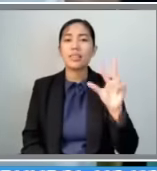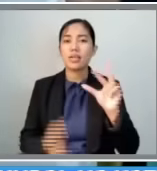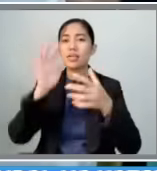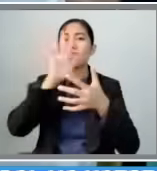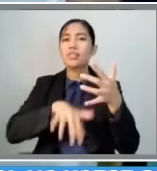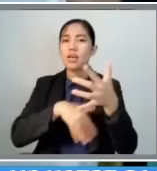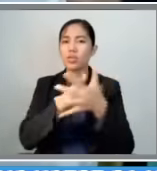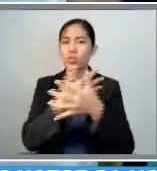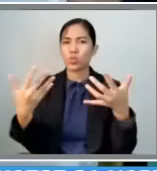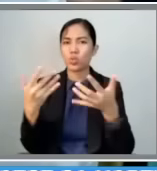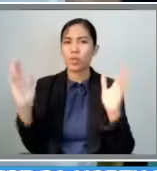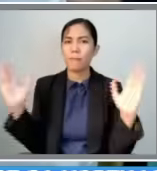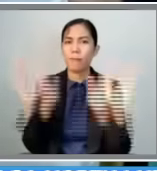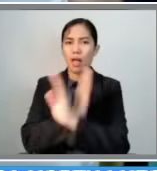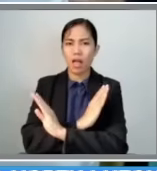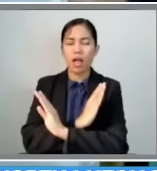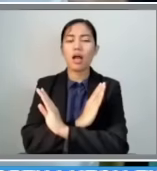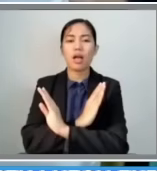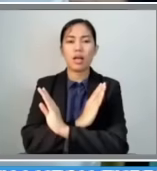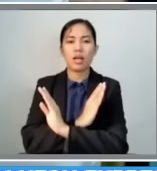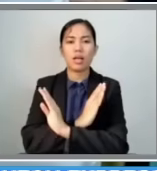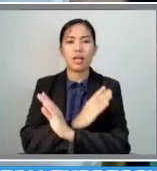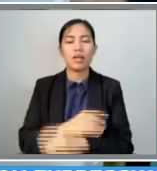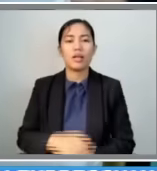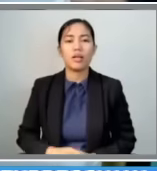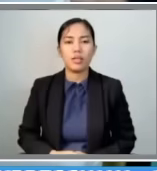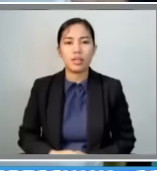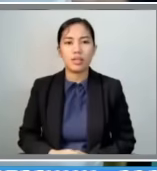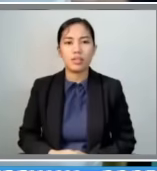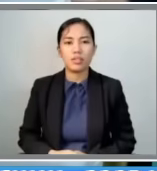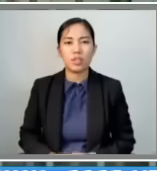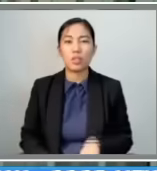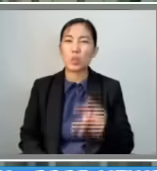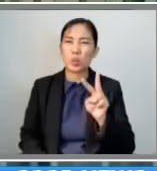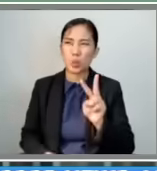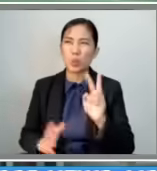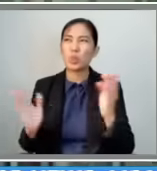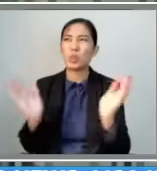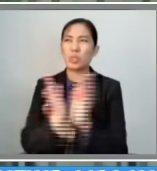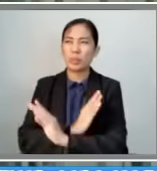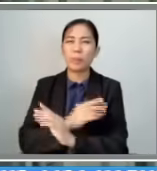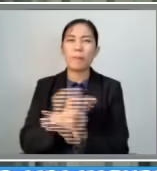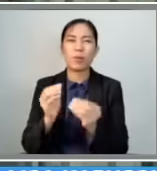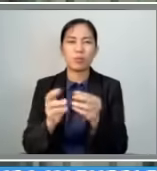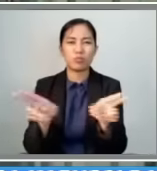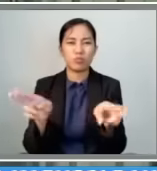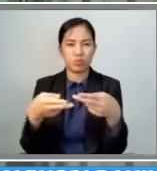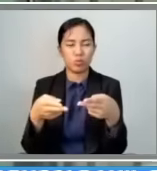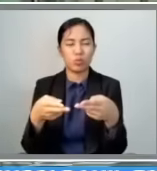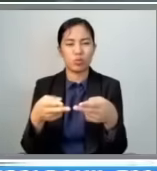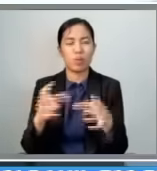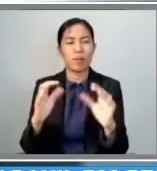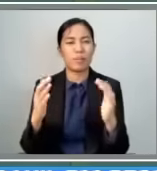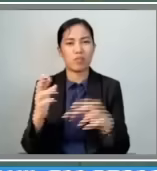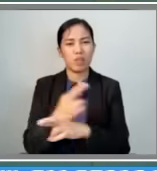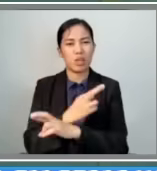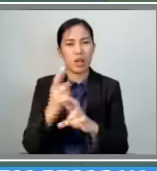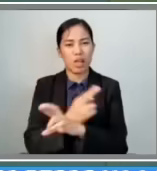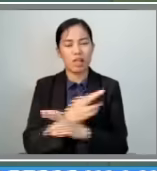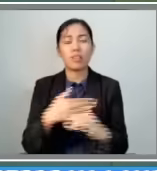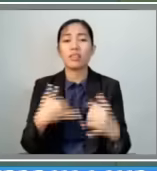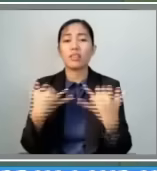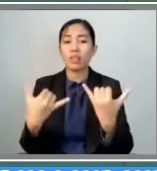sa 2 shifts, short change din siya compared sa regular. Isa sa mga aksyong nakikita ng DepEd ay